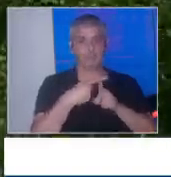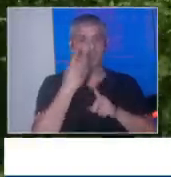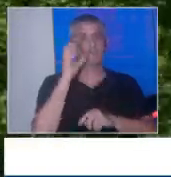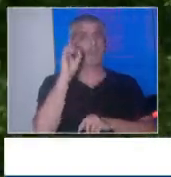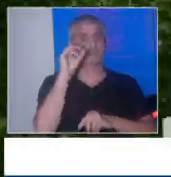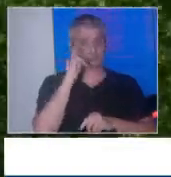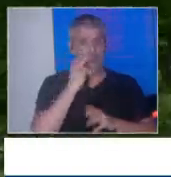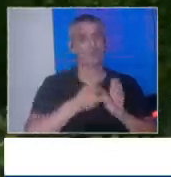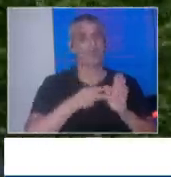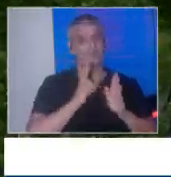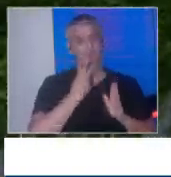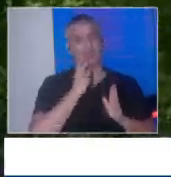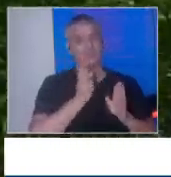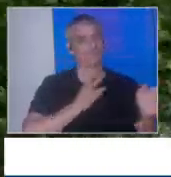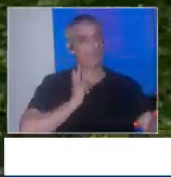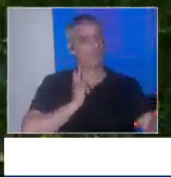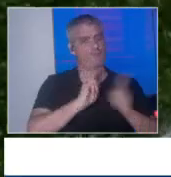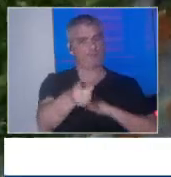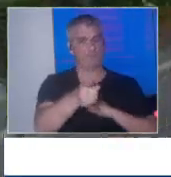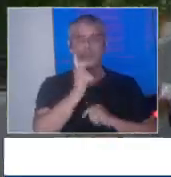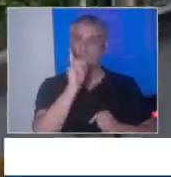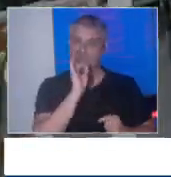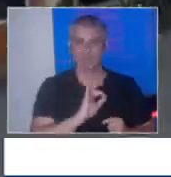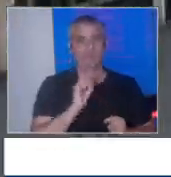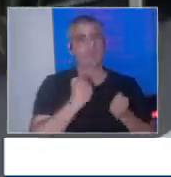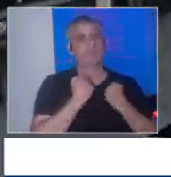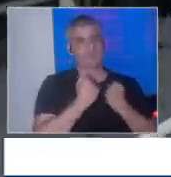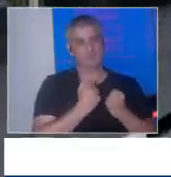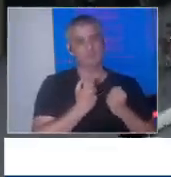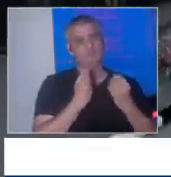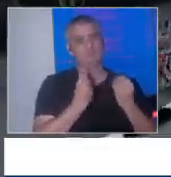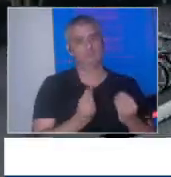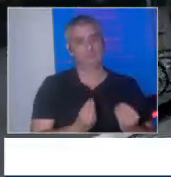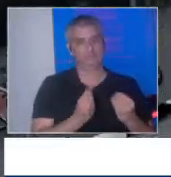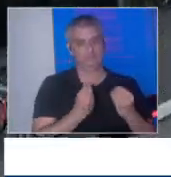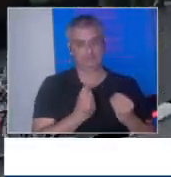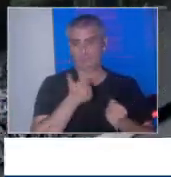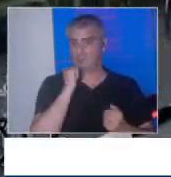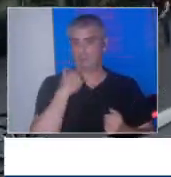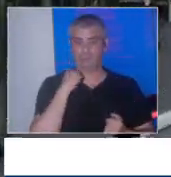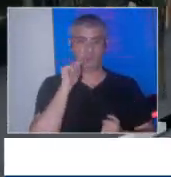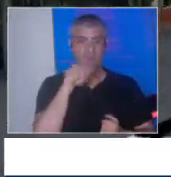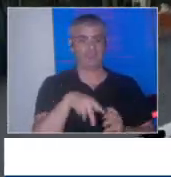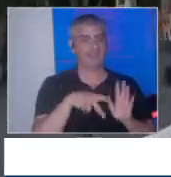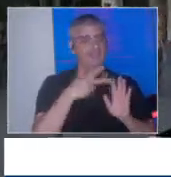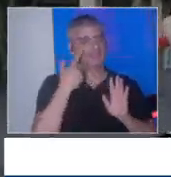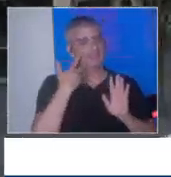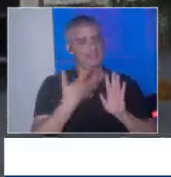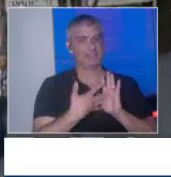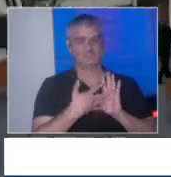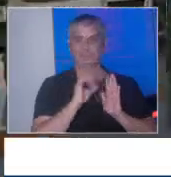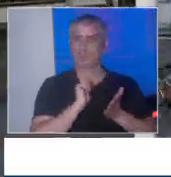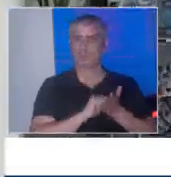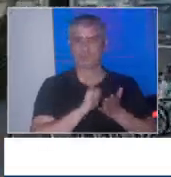רמזורים, אמנם לרכבת יש העדפה ברמזורים, אבל עדיין הנסיעה שם היא מאוד דית. אתמול הגעתי לנסיעת מבחן שערכו